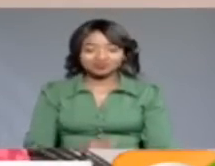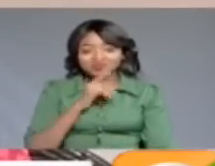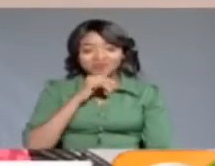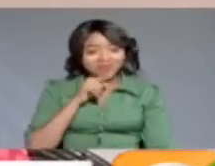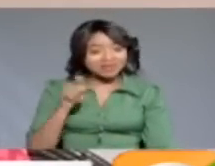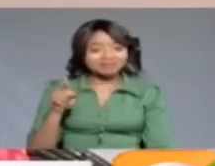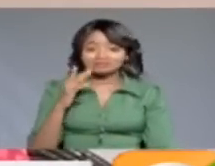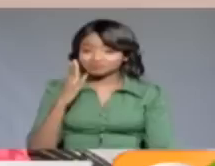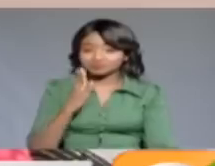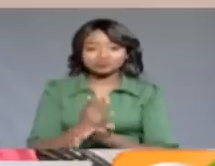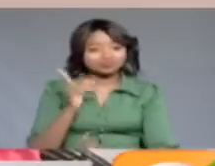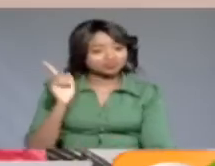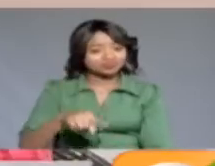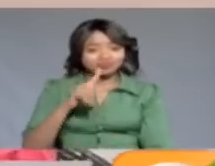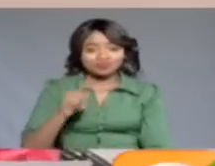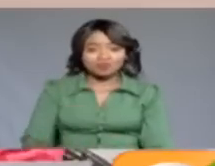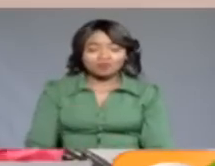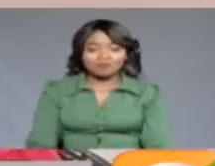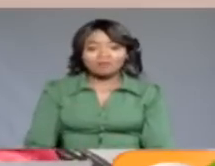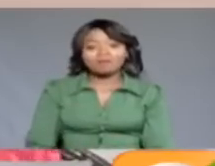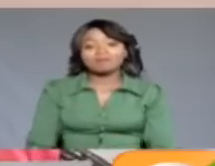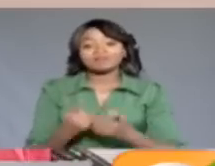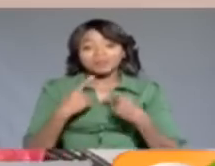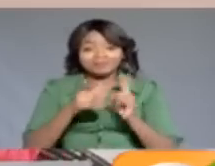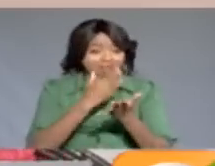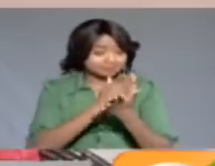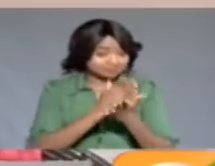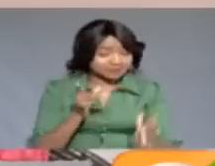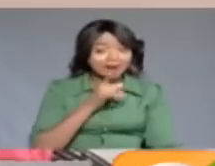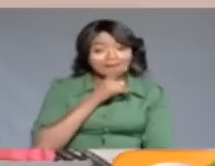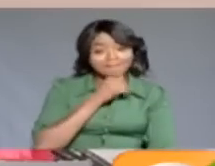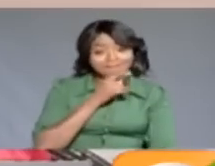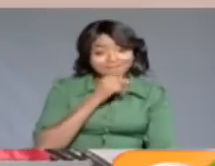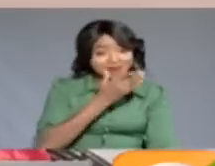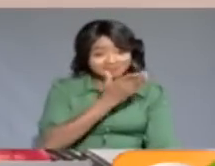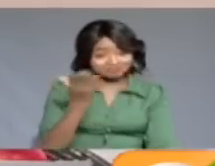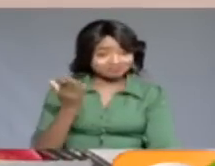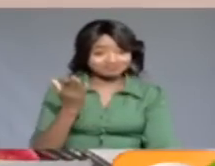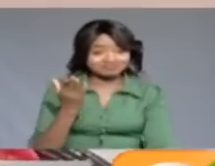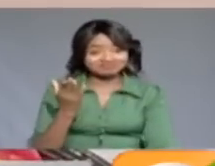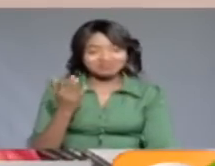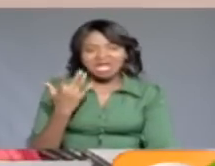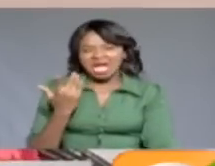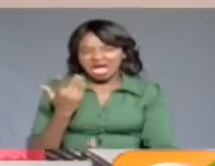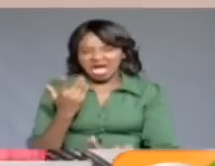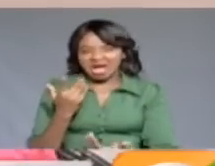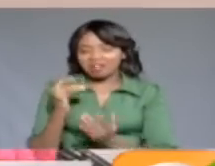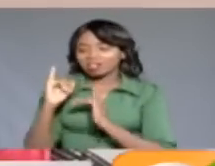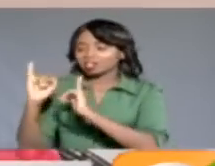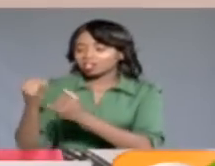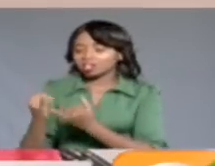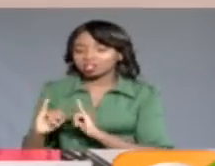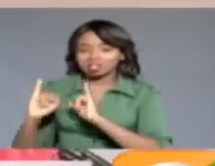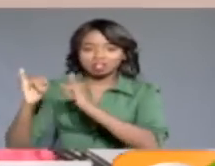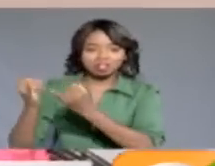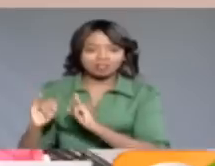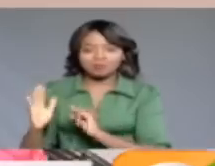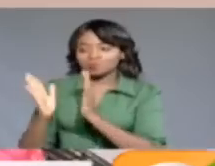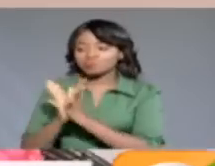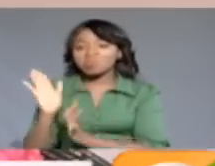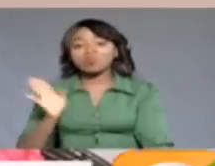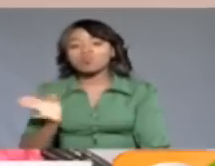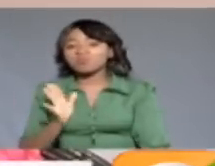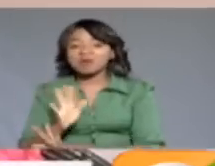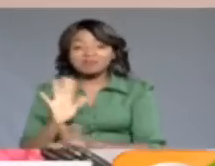nafikiri tutawatia pale pale. Lakini kuna wanaume wengine ambao wamezoea kukana na wanawake. Hata utampata baba kama huyu